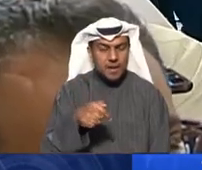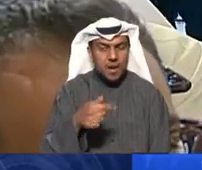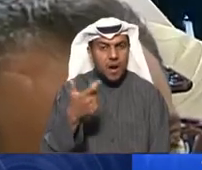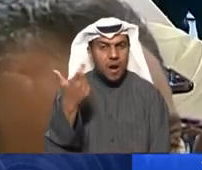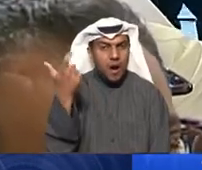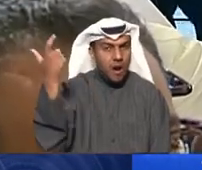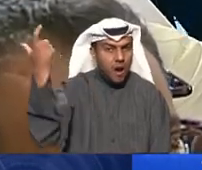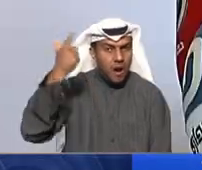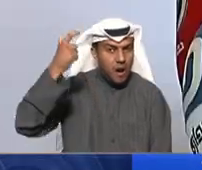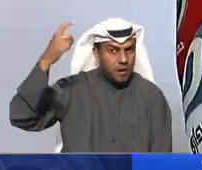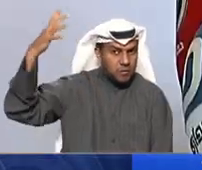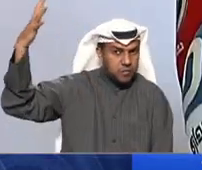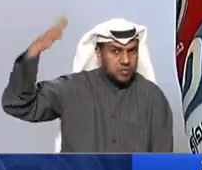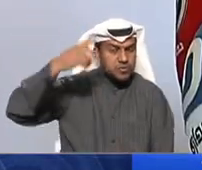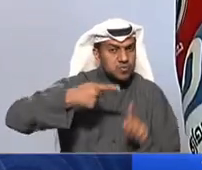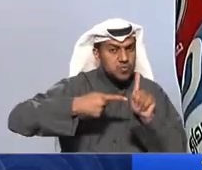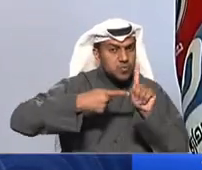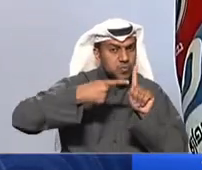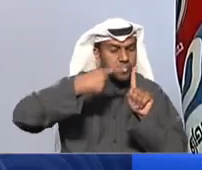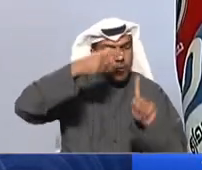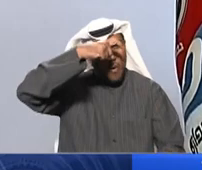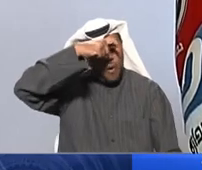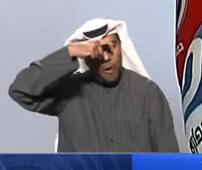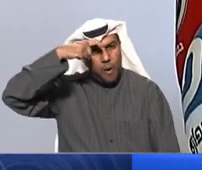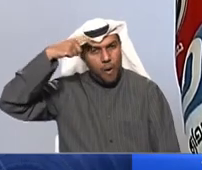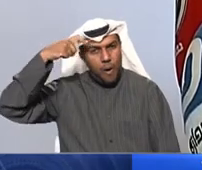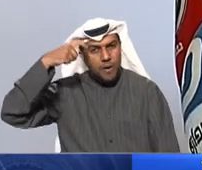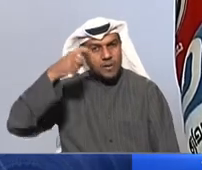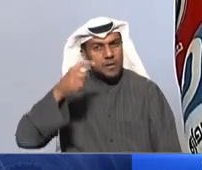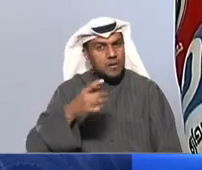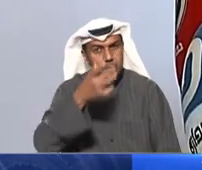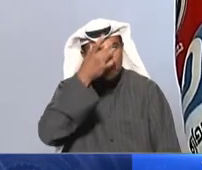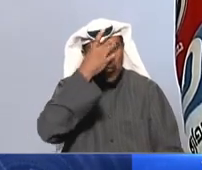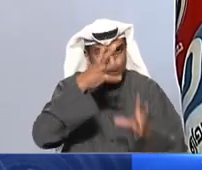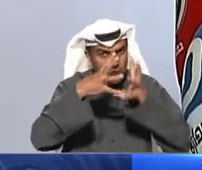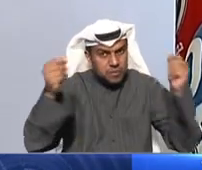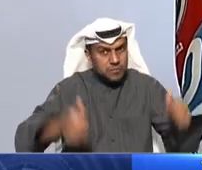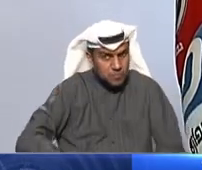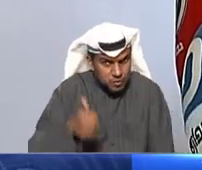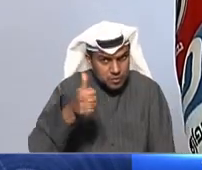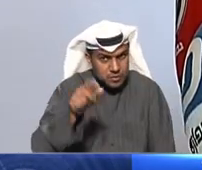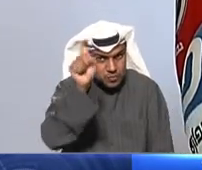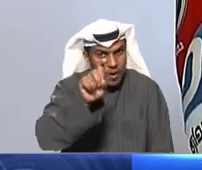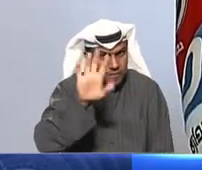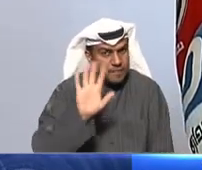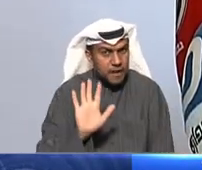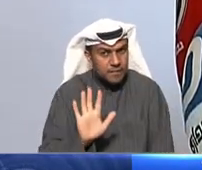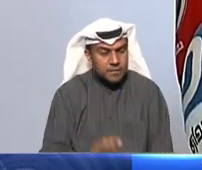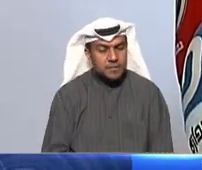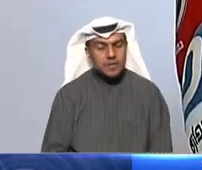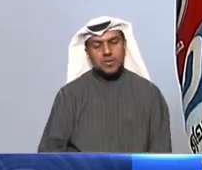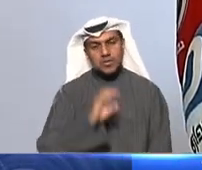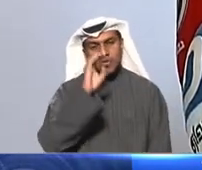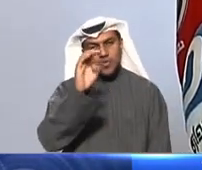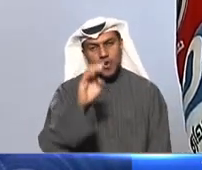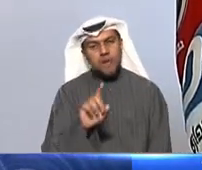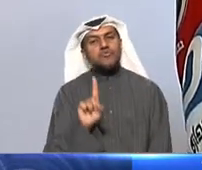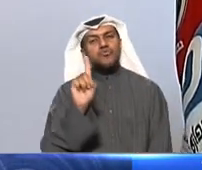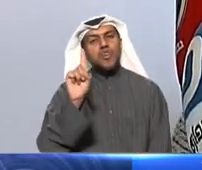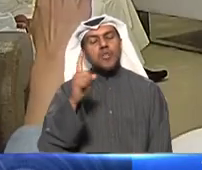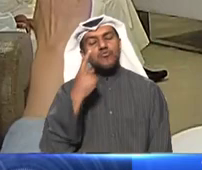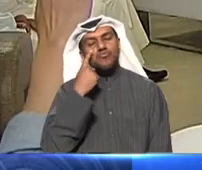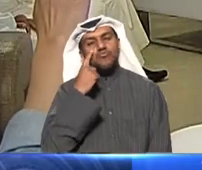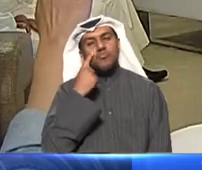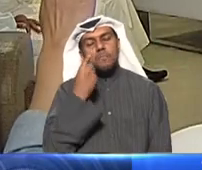هناك نعم، هناك بعض الدراسات التي تشير لذلك، ونأمل أن تكون هذه الدراسات مؤكدة. بس